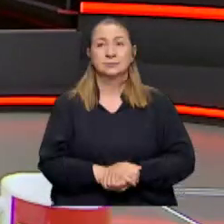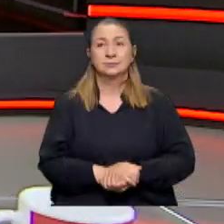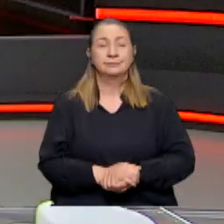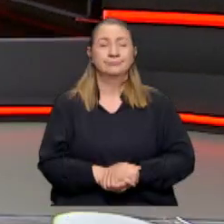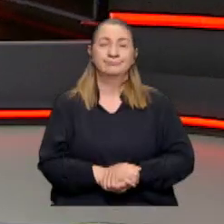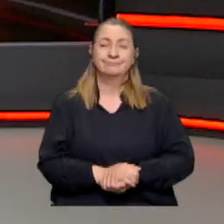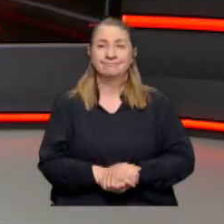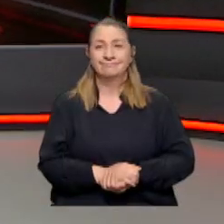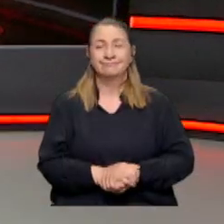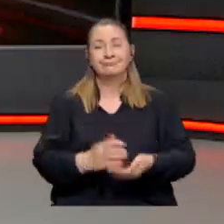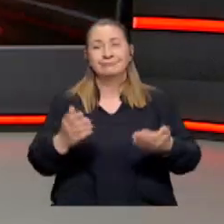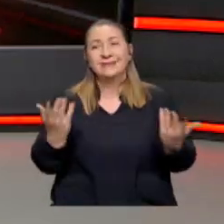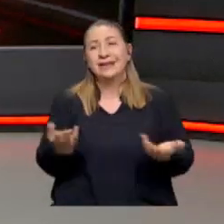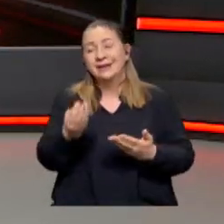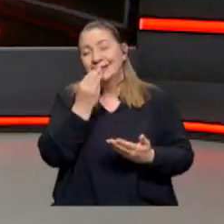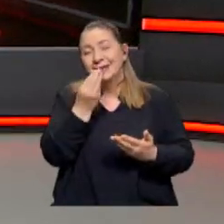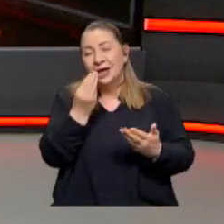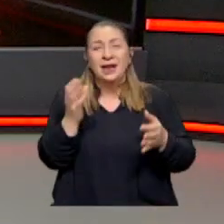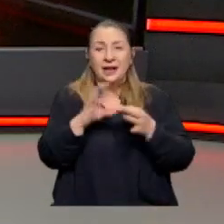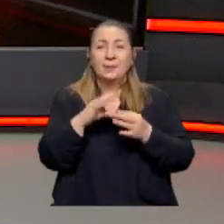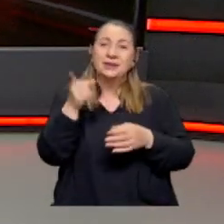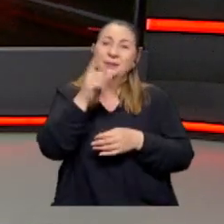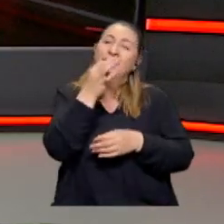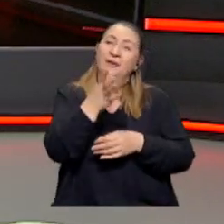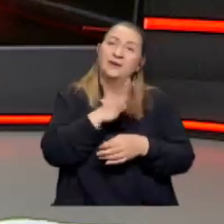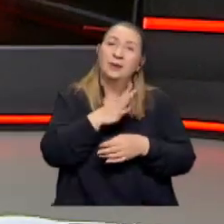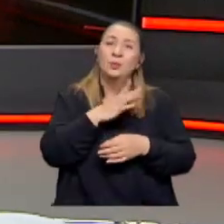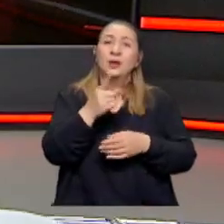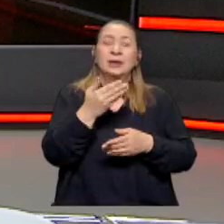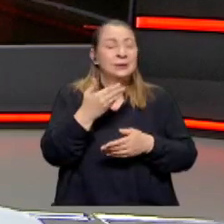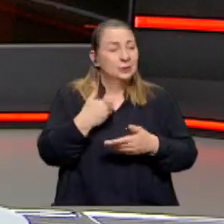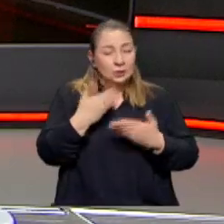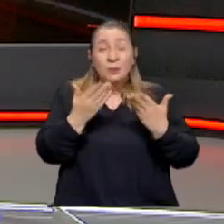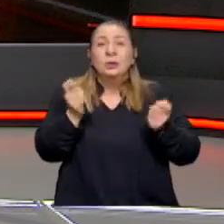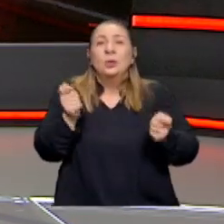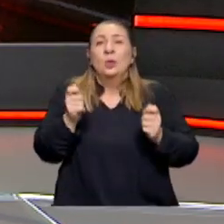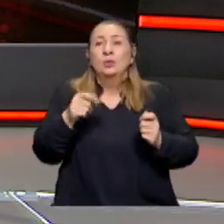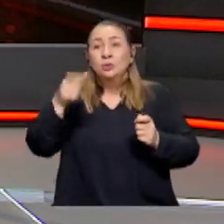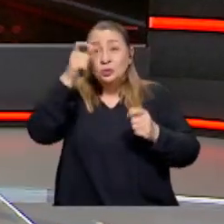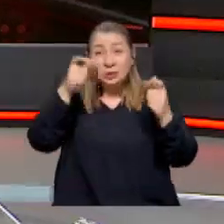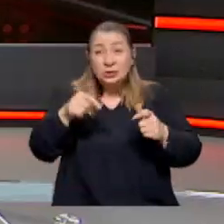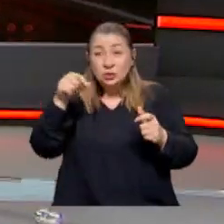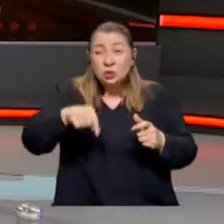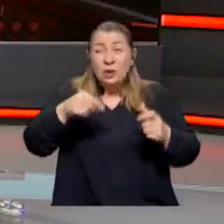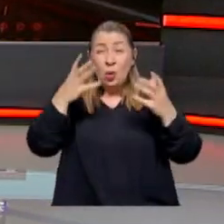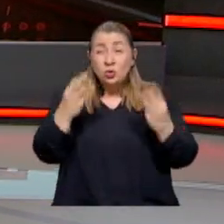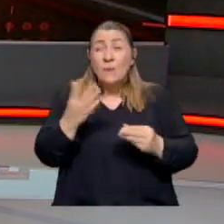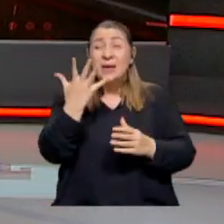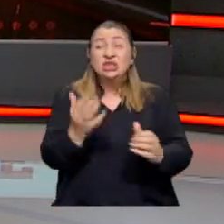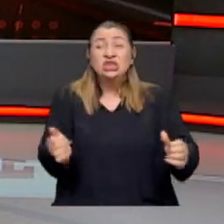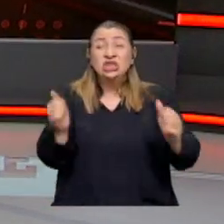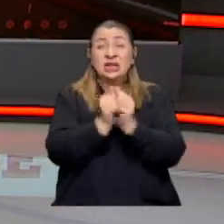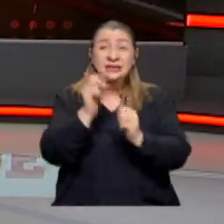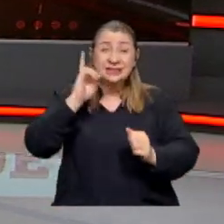Ne yani şimdi gıda ile ilgili bir başka haber var Bunu da sunmakta zorlanıyorum çünkü bu ülke şu an olduğundan